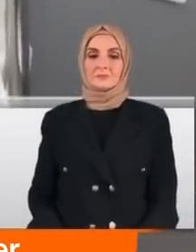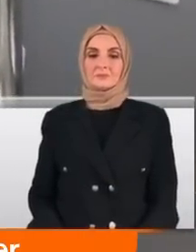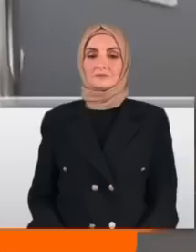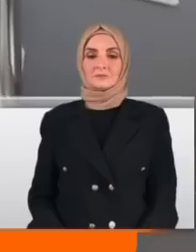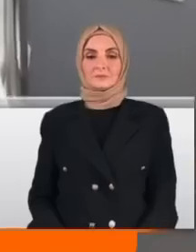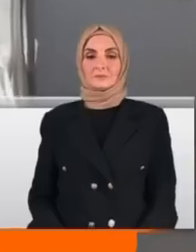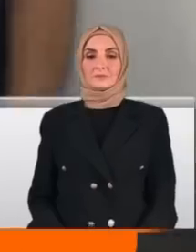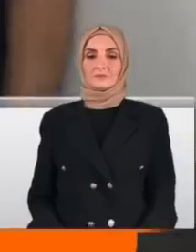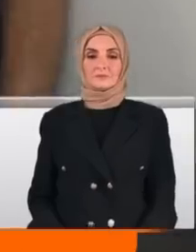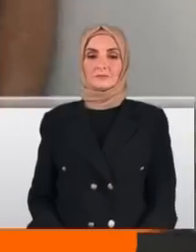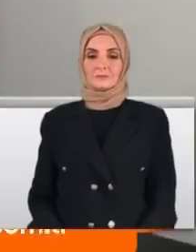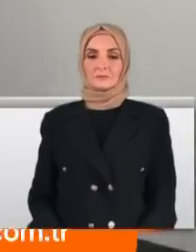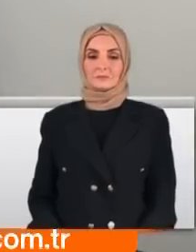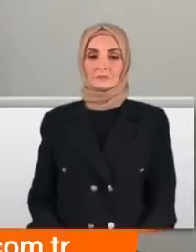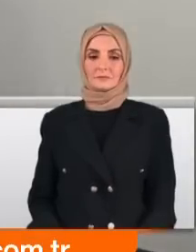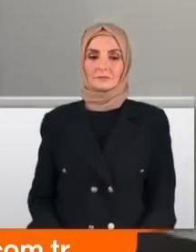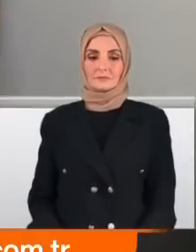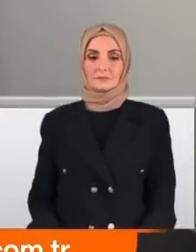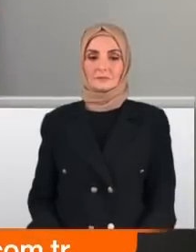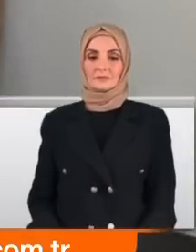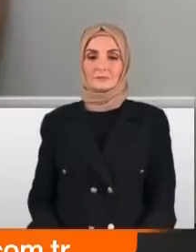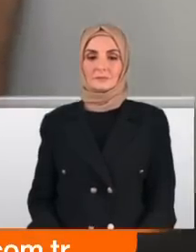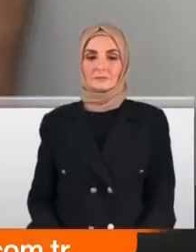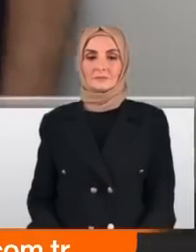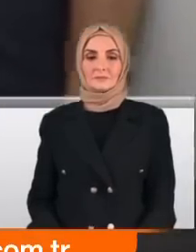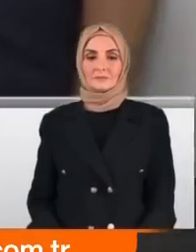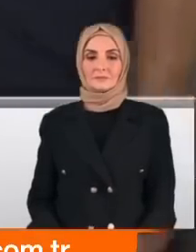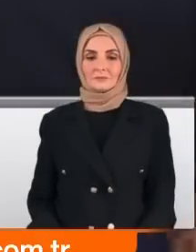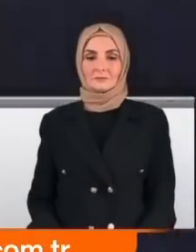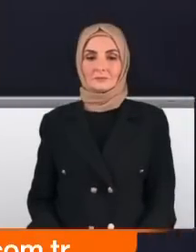gitmemiz. Anladım. Bu seni. İster misin?